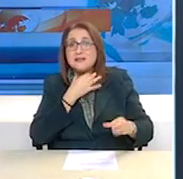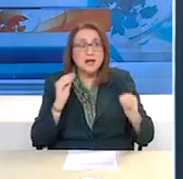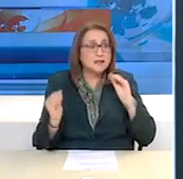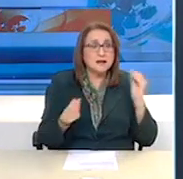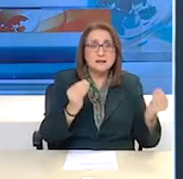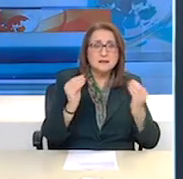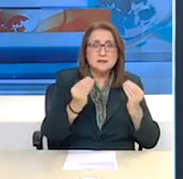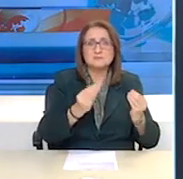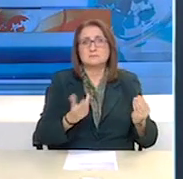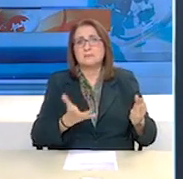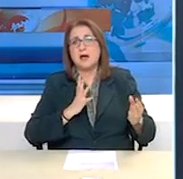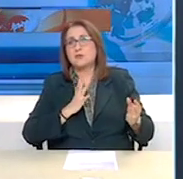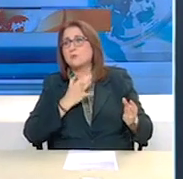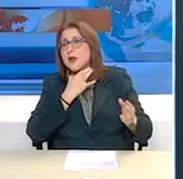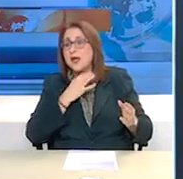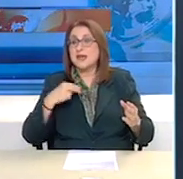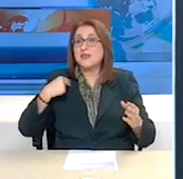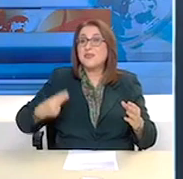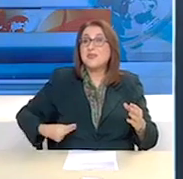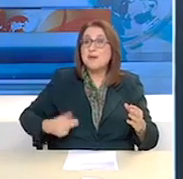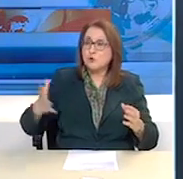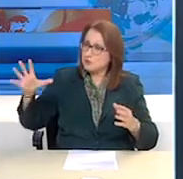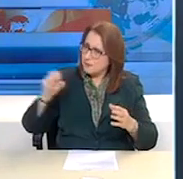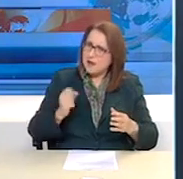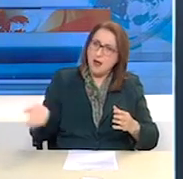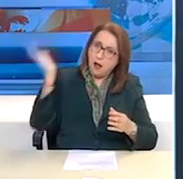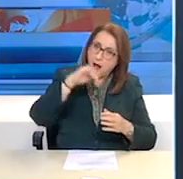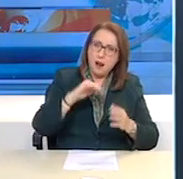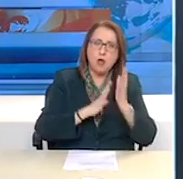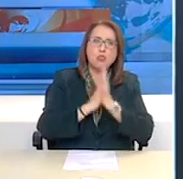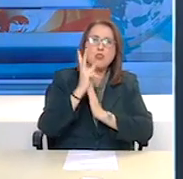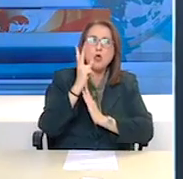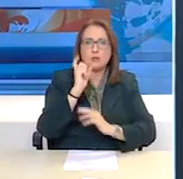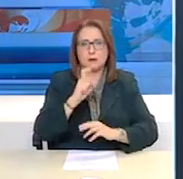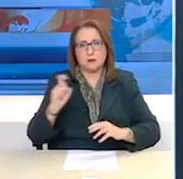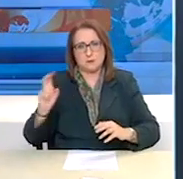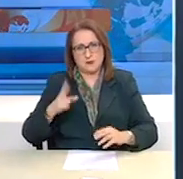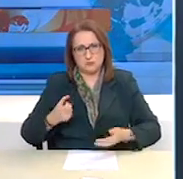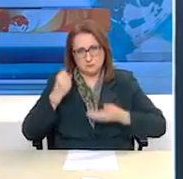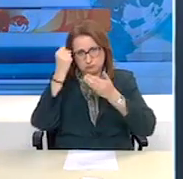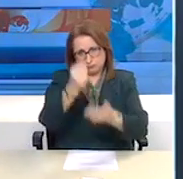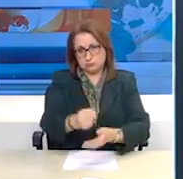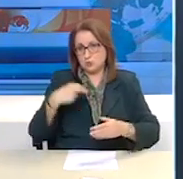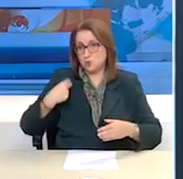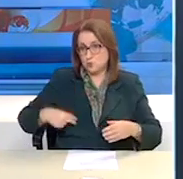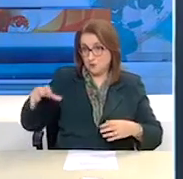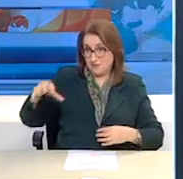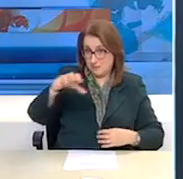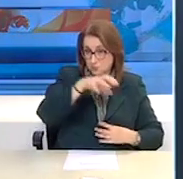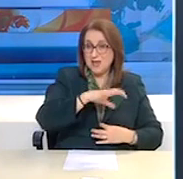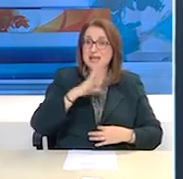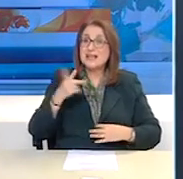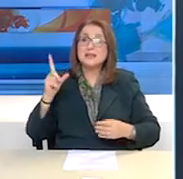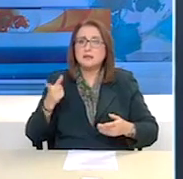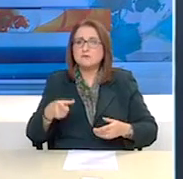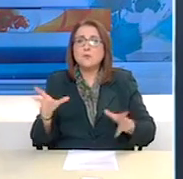προκύψει λόγω κορονοϊού. Η τοπική αυτοδιοίκηση θα ενισχυθεί επιπλέον με άλλα 12 εκατομμύρια ευρώ για τη σύντηση πολιτών που πραγματικά έχουν